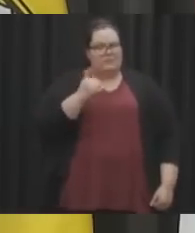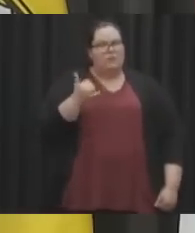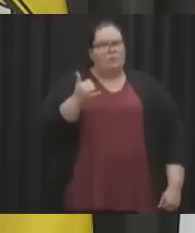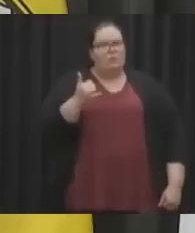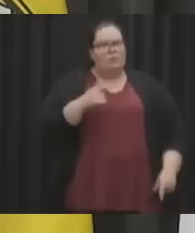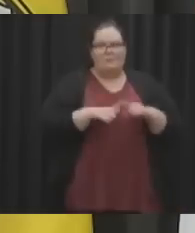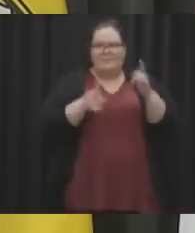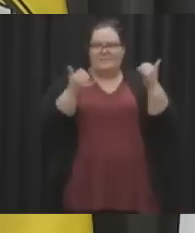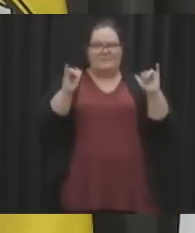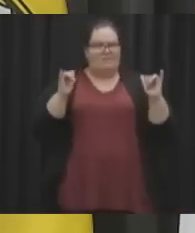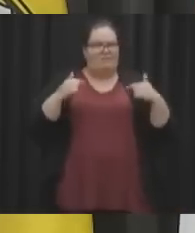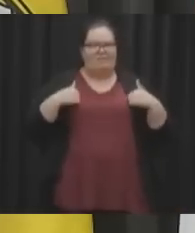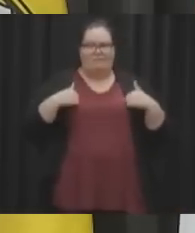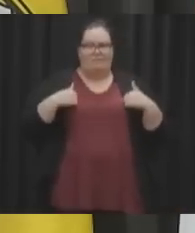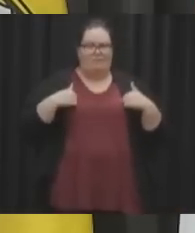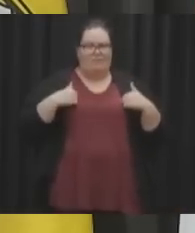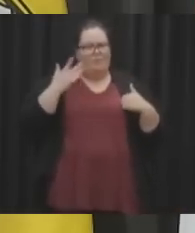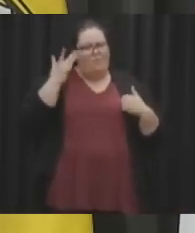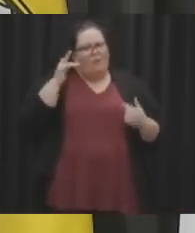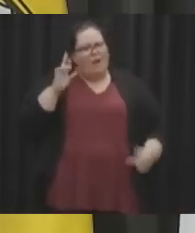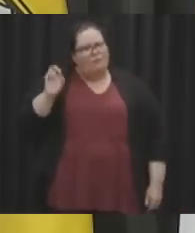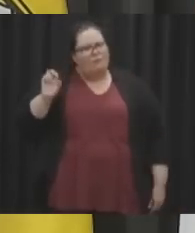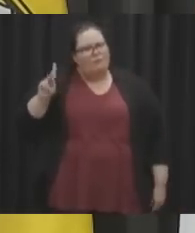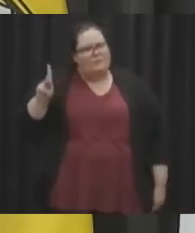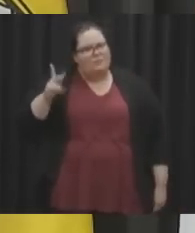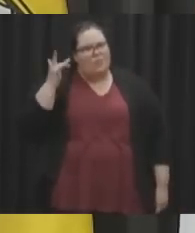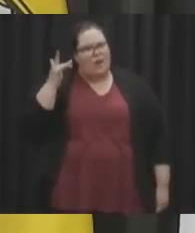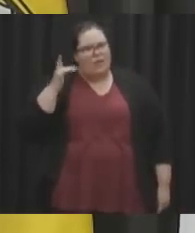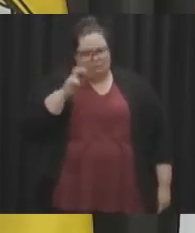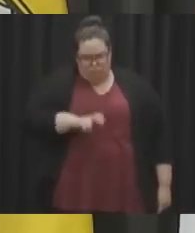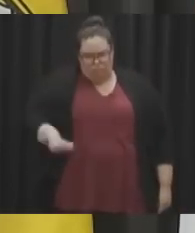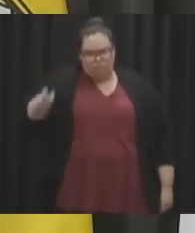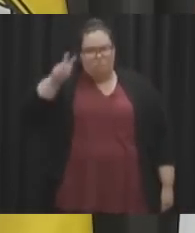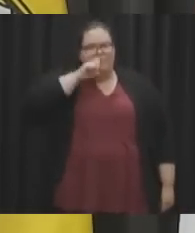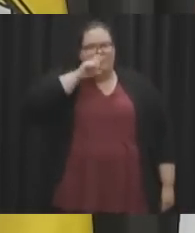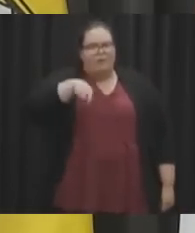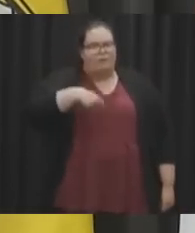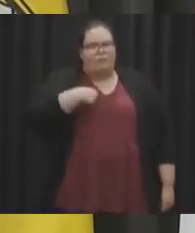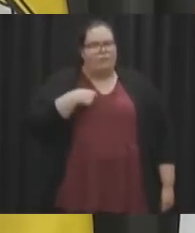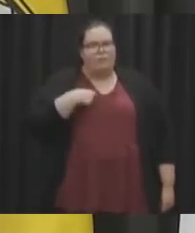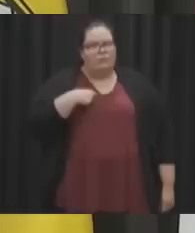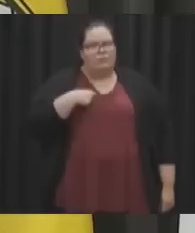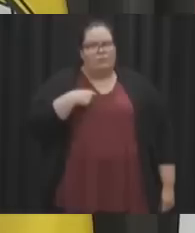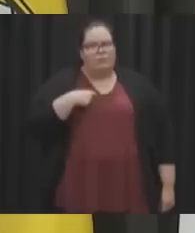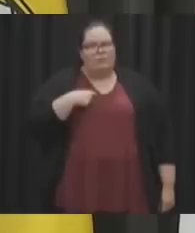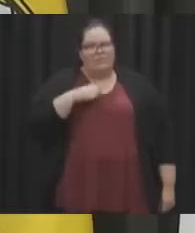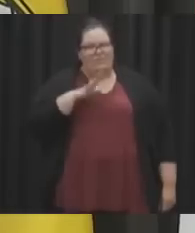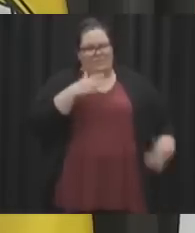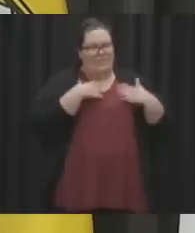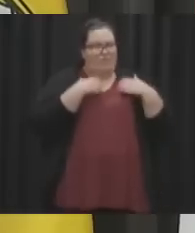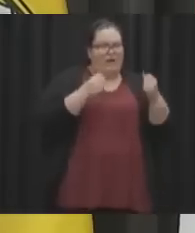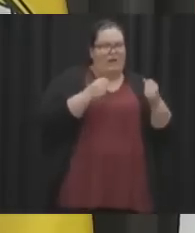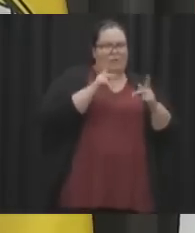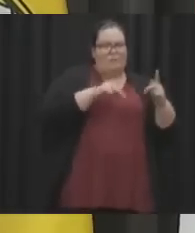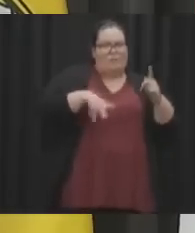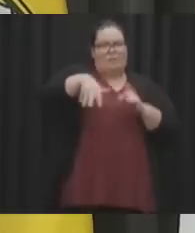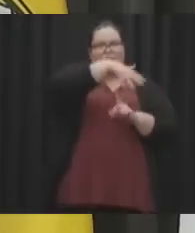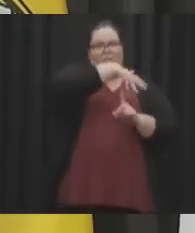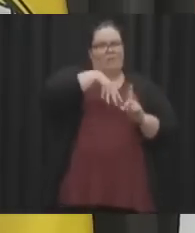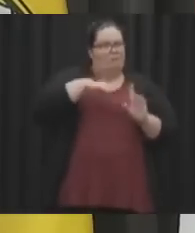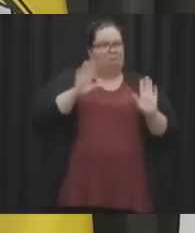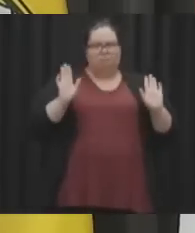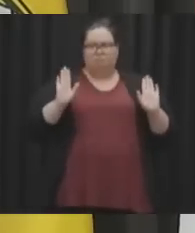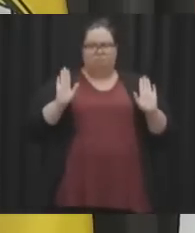va décider la direction de notre province pendant le reste de 2020 et qu'on entre en 2021. Alors, s'il vous plaît, prends les